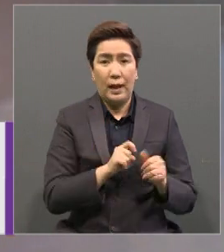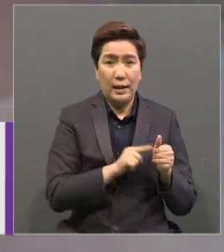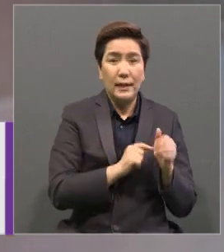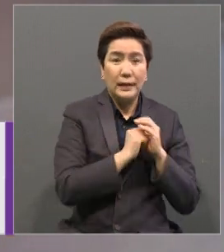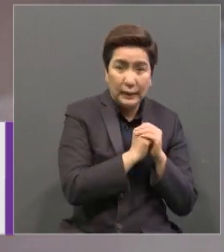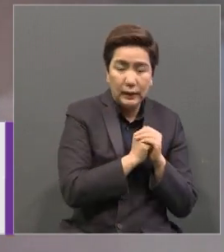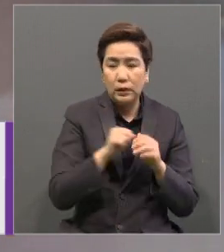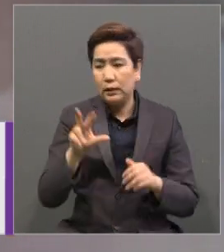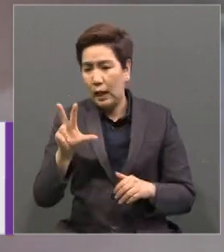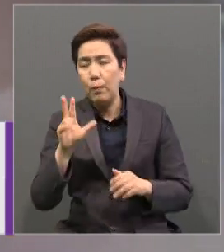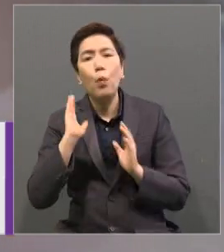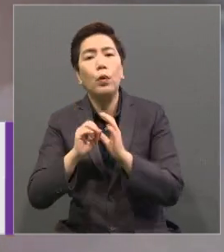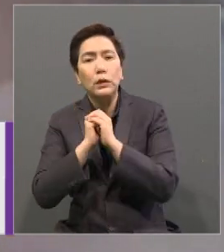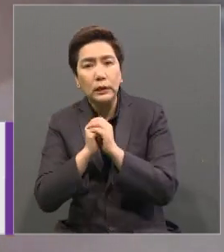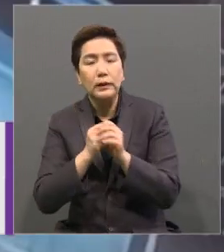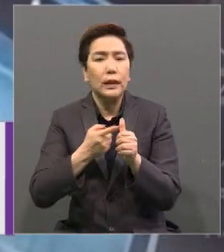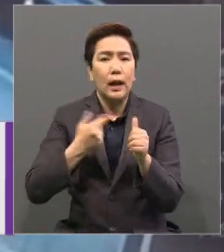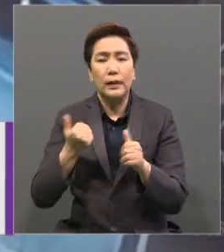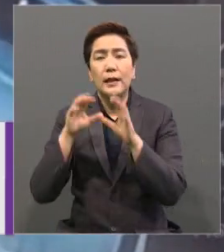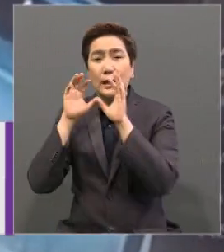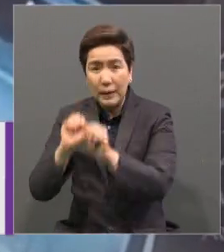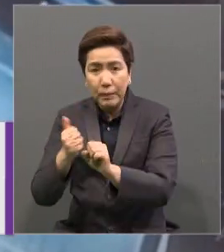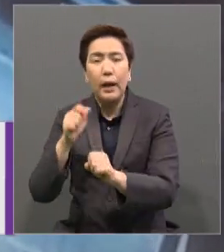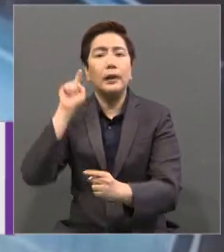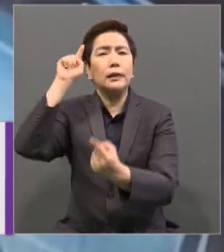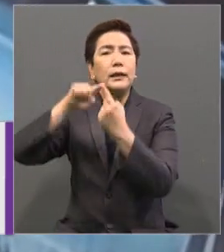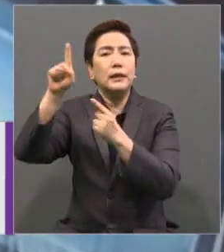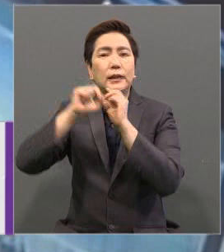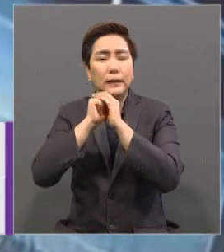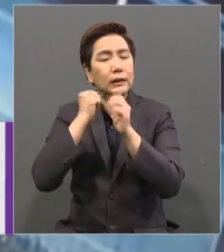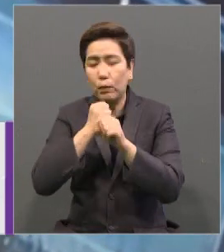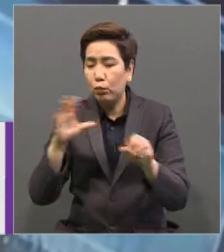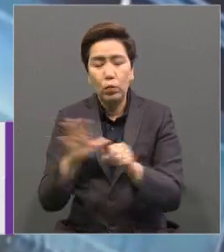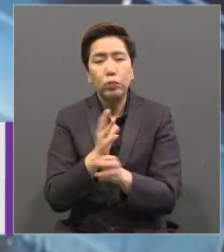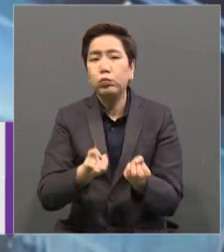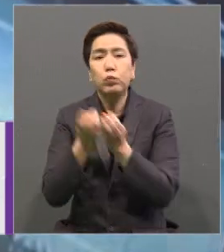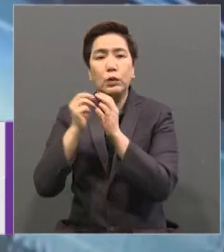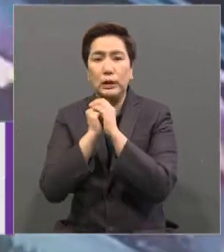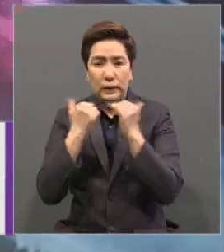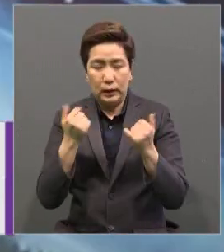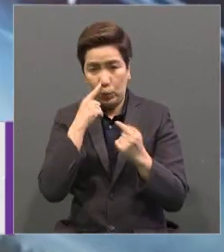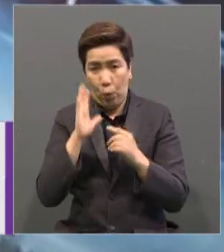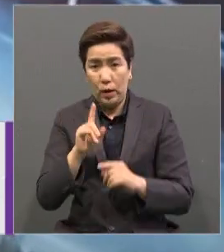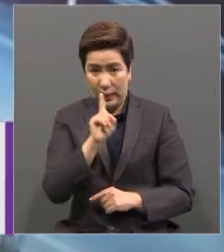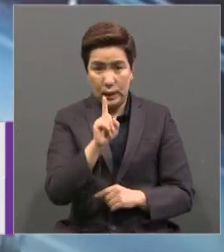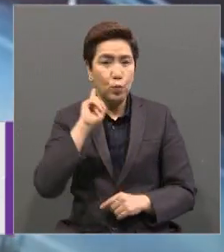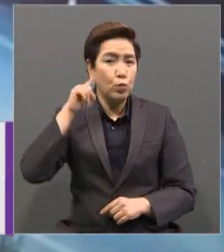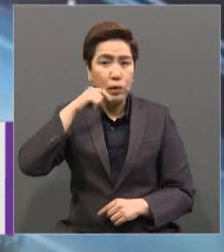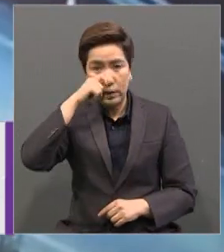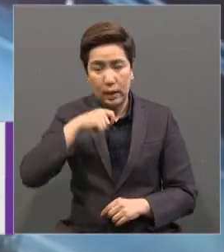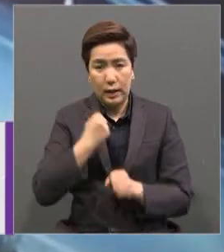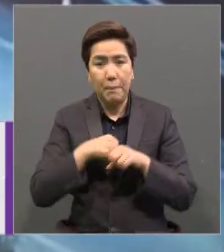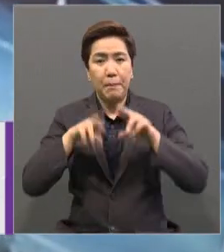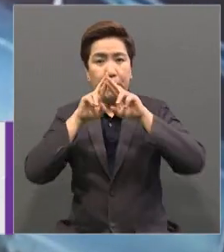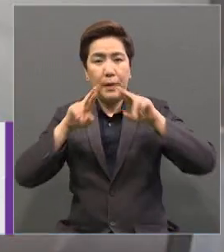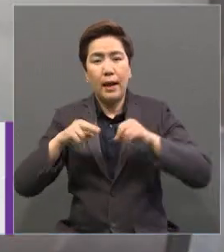ป็นชาวจีนทั้งหมดและผู้ต้องหาก็ถูกจับกุมได้ที่นั่นด้วยค่ะส่วนผู้ต้องหาร่วมขบวนการอีกคนที่เป็นหญิงไทยทำงานในร้